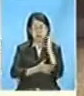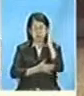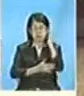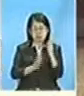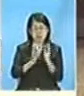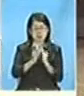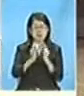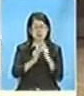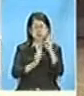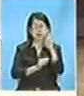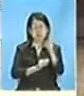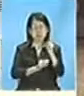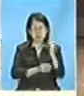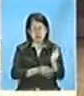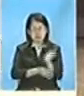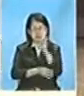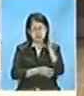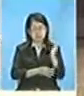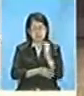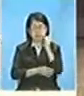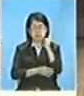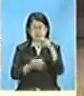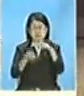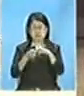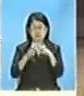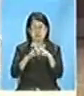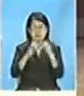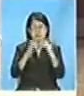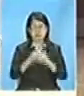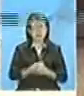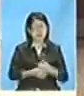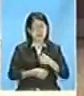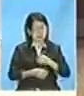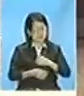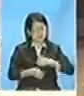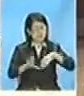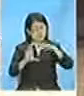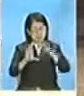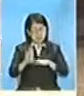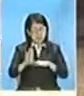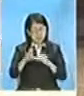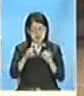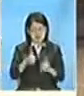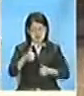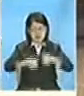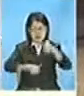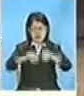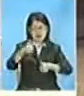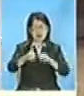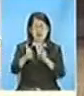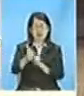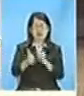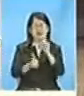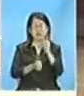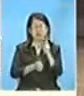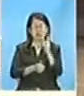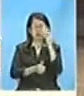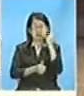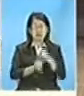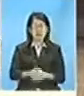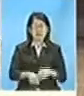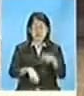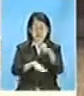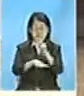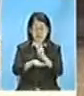ยดีผมลงเลือกตั้งนายรองประธานคนที่1รองประธานคนที่